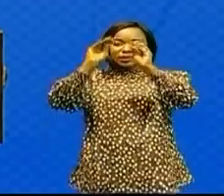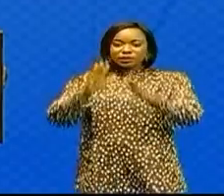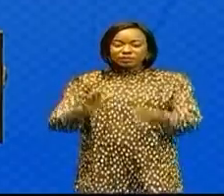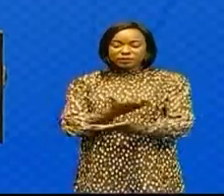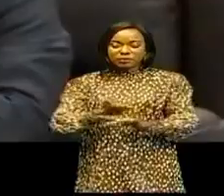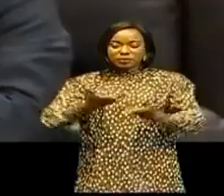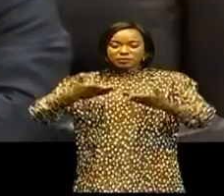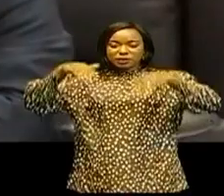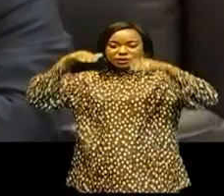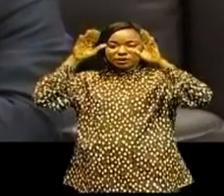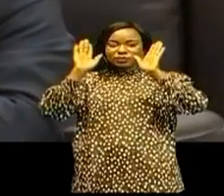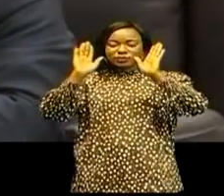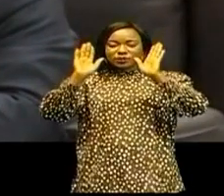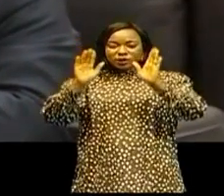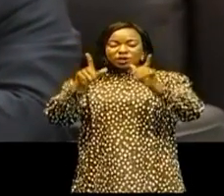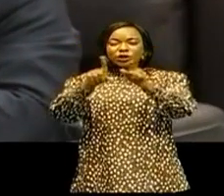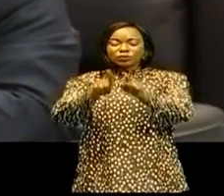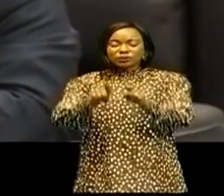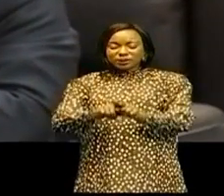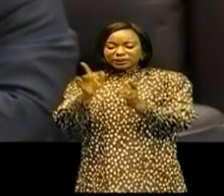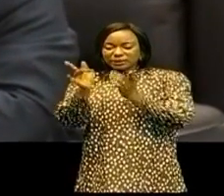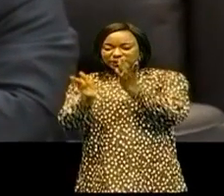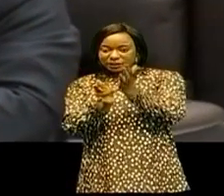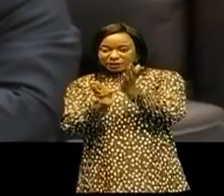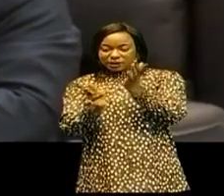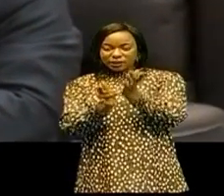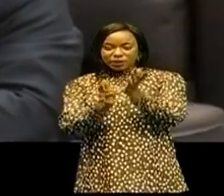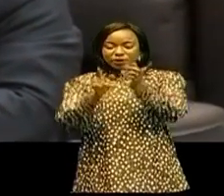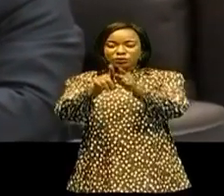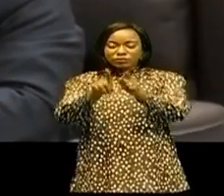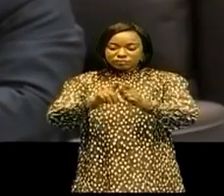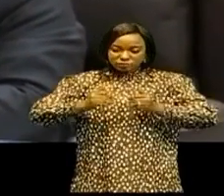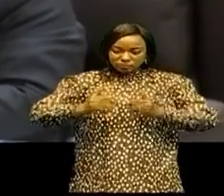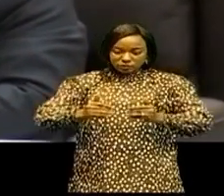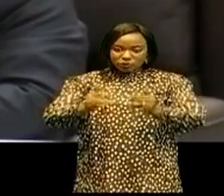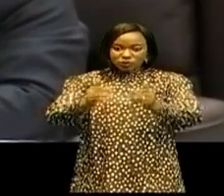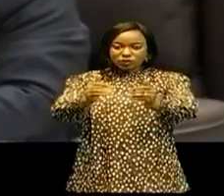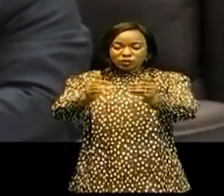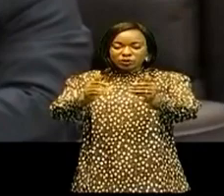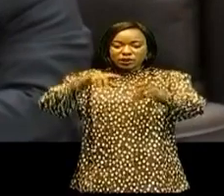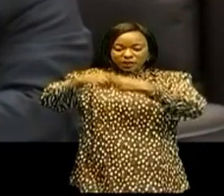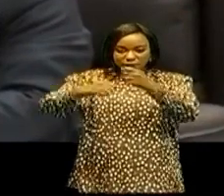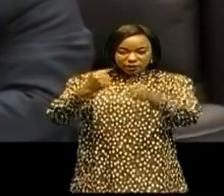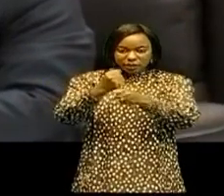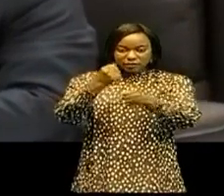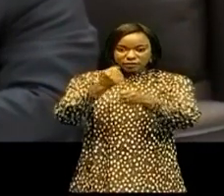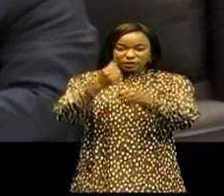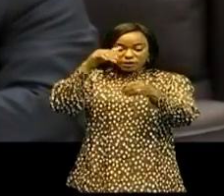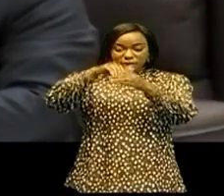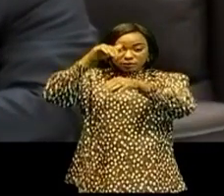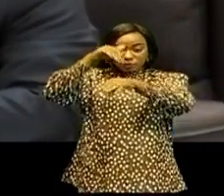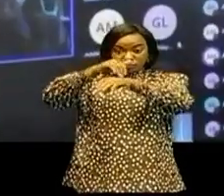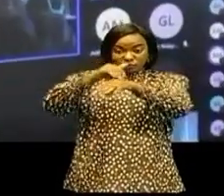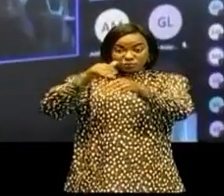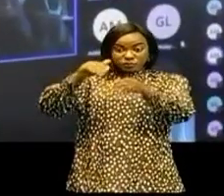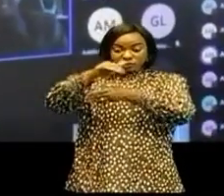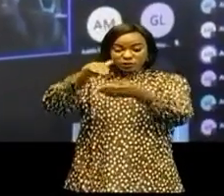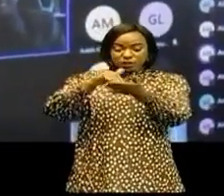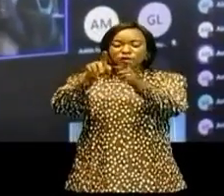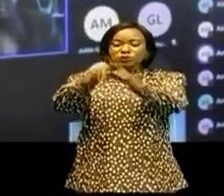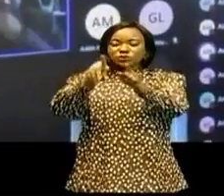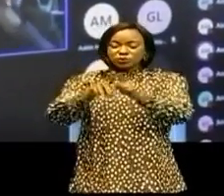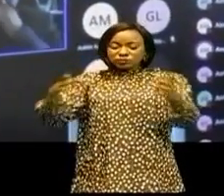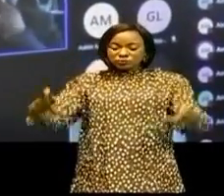primaire, secondaire, technique, qui se poursuivent en bois et la loge, aboutissent aussi par un